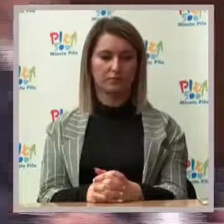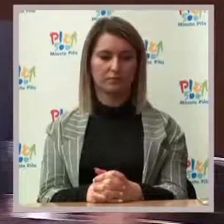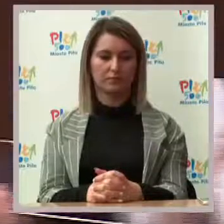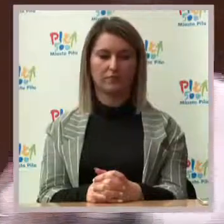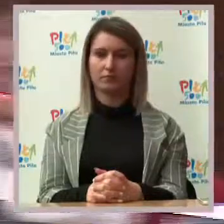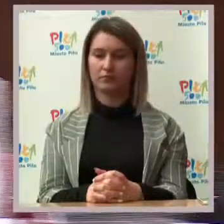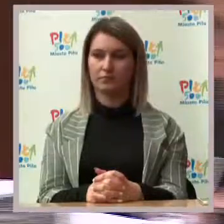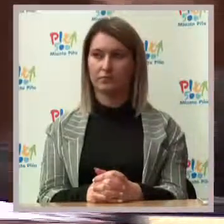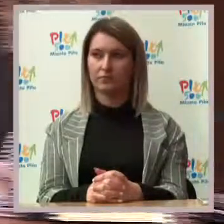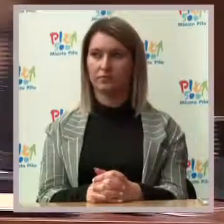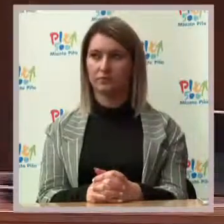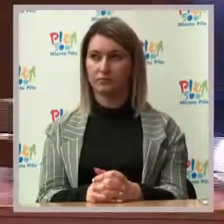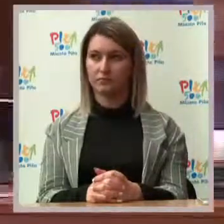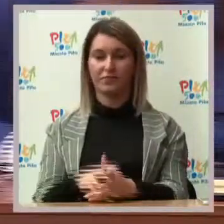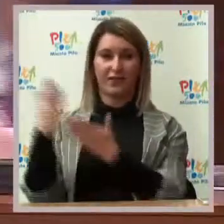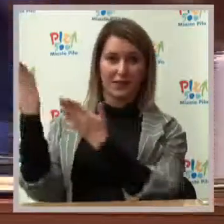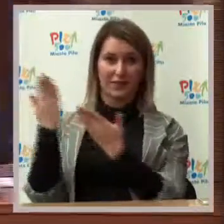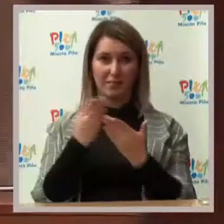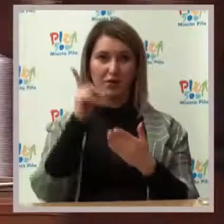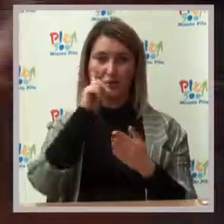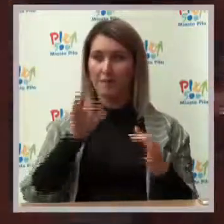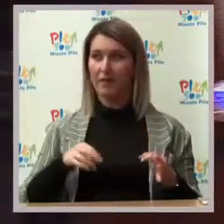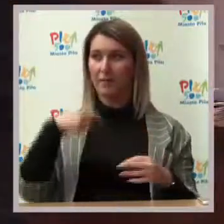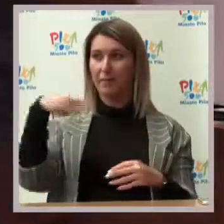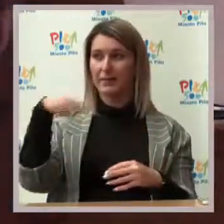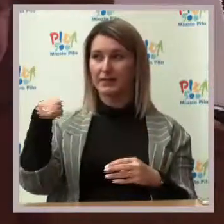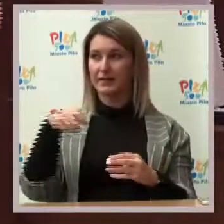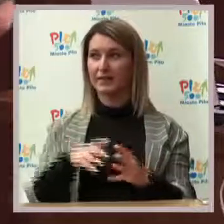Ja bardzo proszę pana prezydenta.